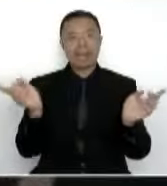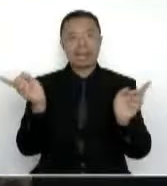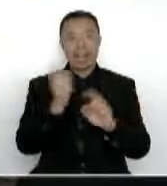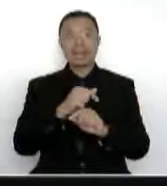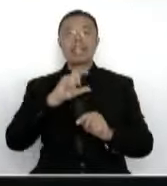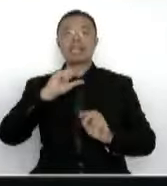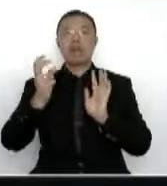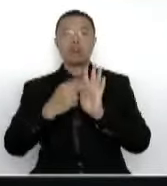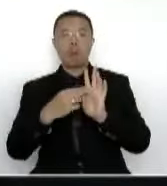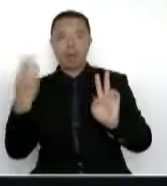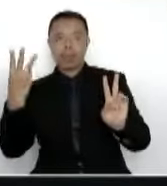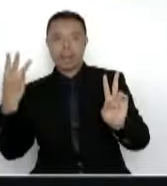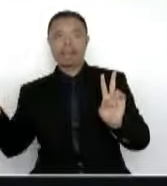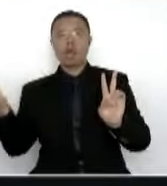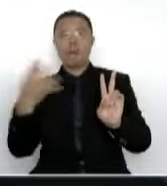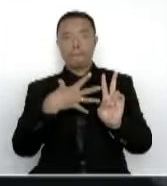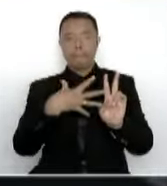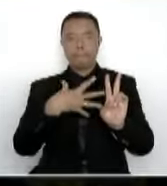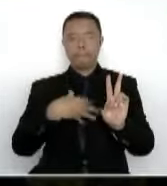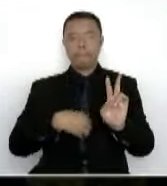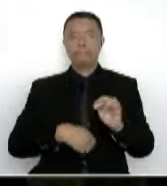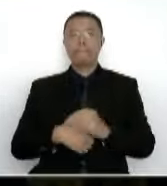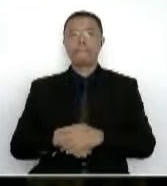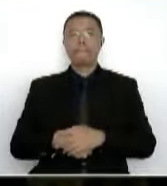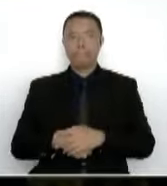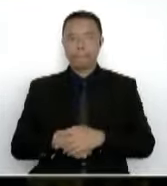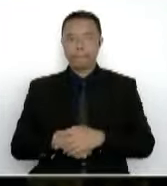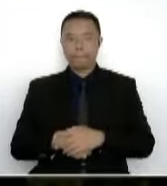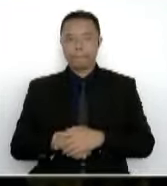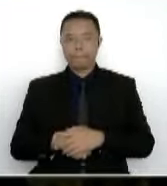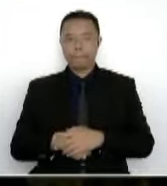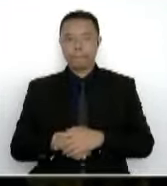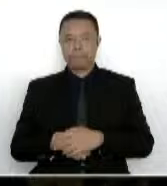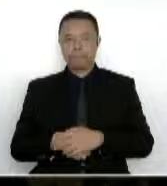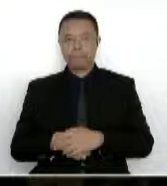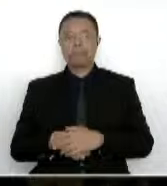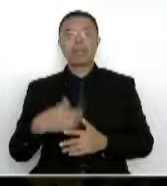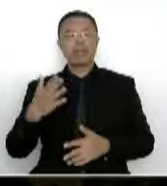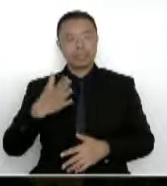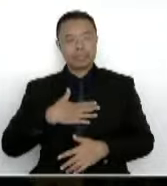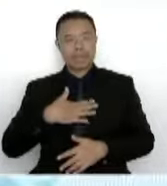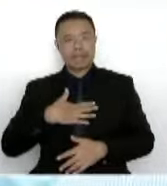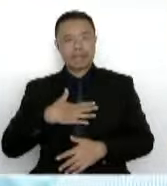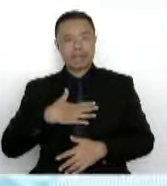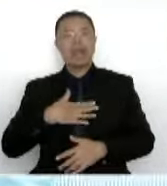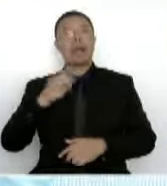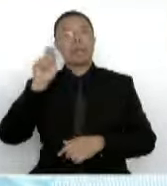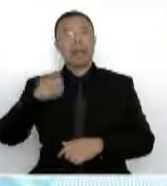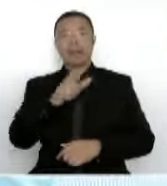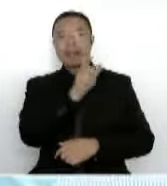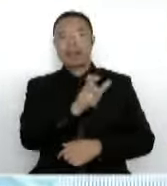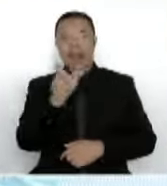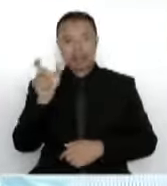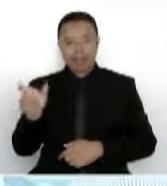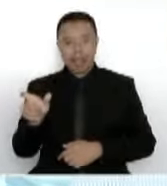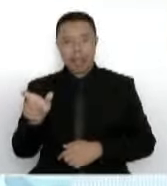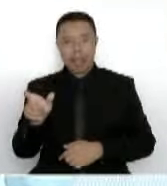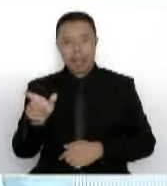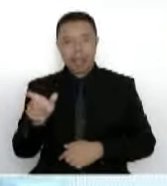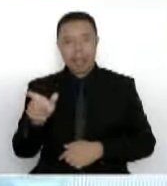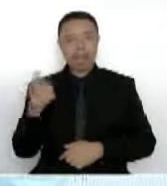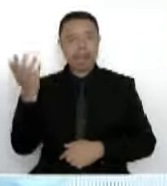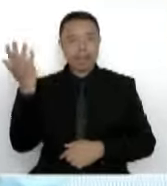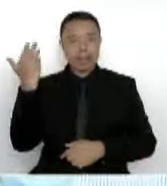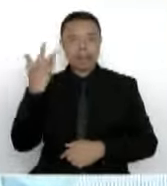calon nomor 3 untuk menjawab waktunya 2 menit saya menggunakan kata yang di